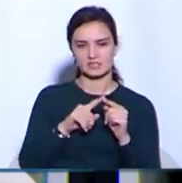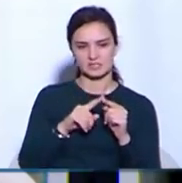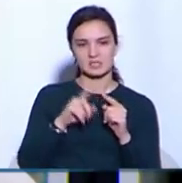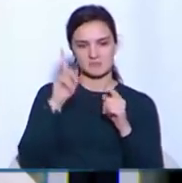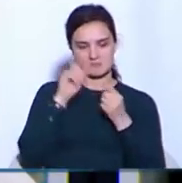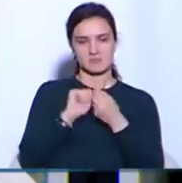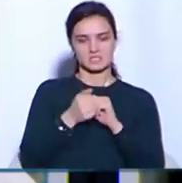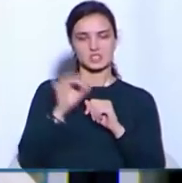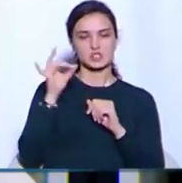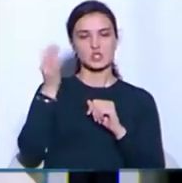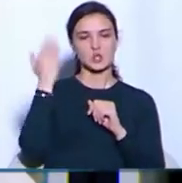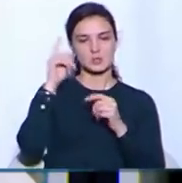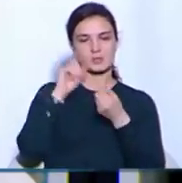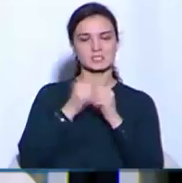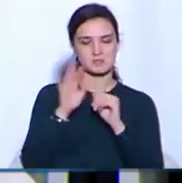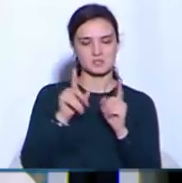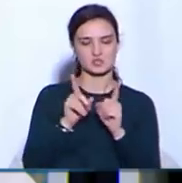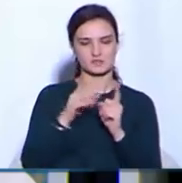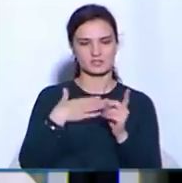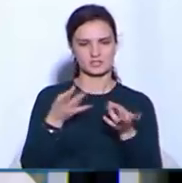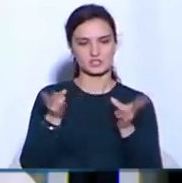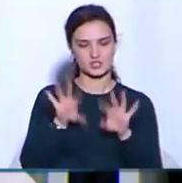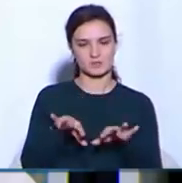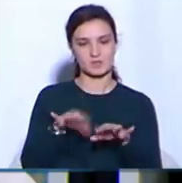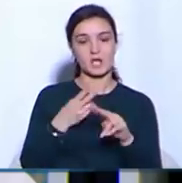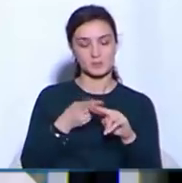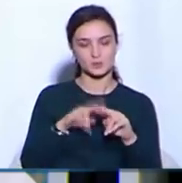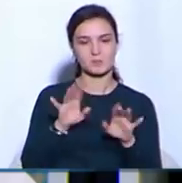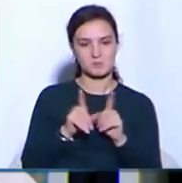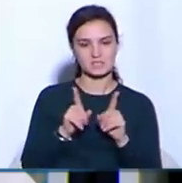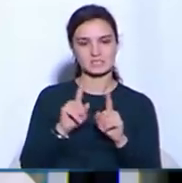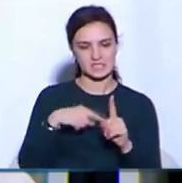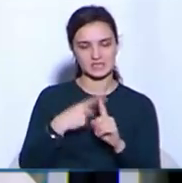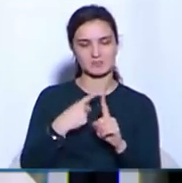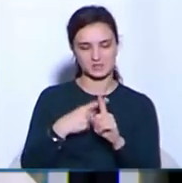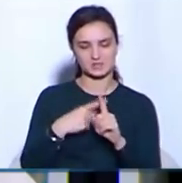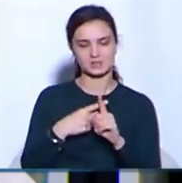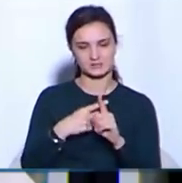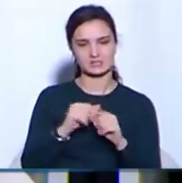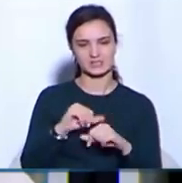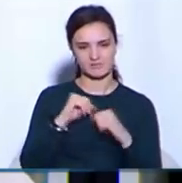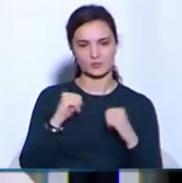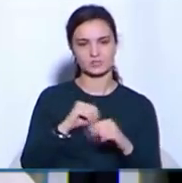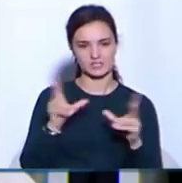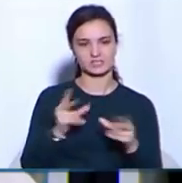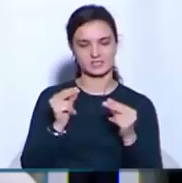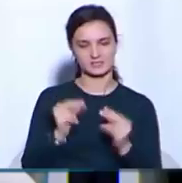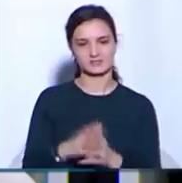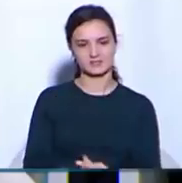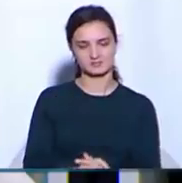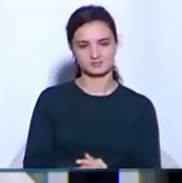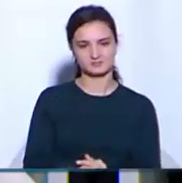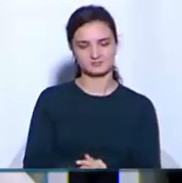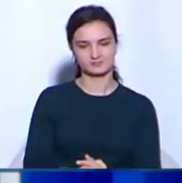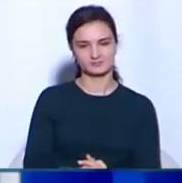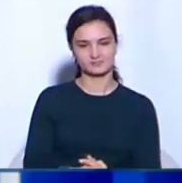ისტორიული მეხსიერება, ისტორიული მეხსიერება მაინც ჩვენთან მუშაობს. ამიტომ მაინც დადებითი ემოციები, ანუ მაინც სიყვარული გადაარჩენს. მოდი